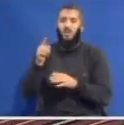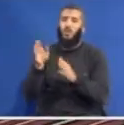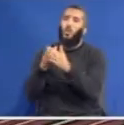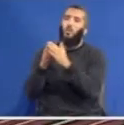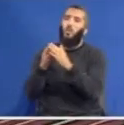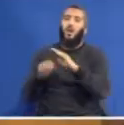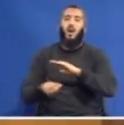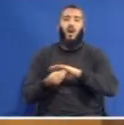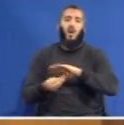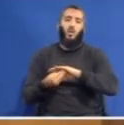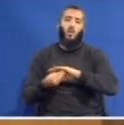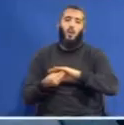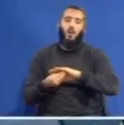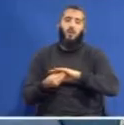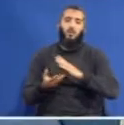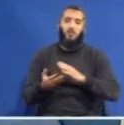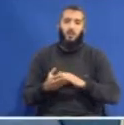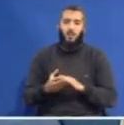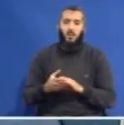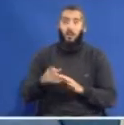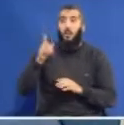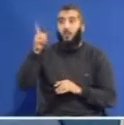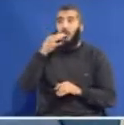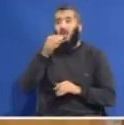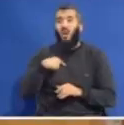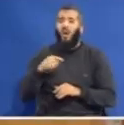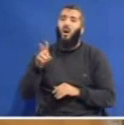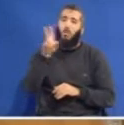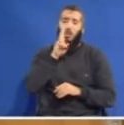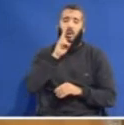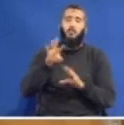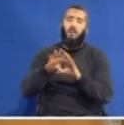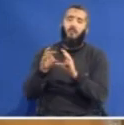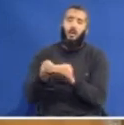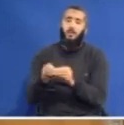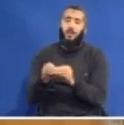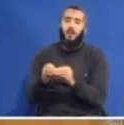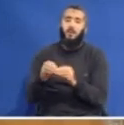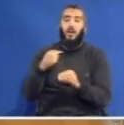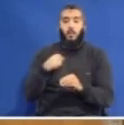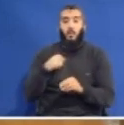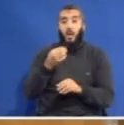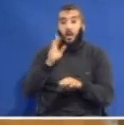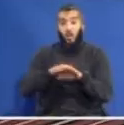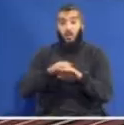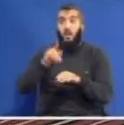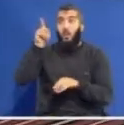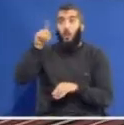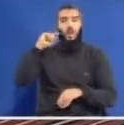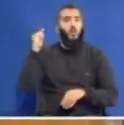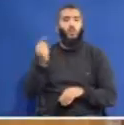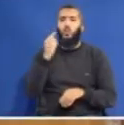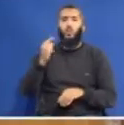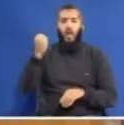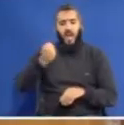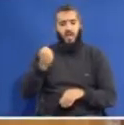على لا يدفع رشوة، وقال لك عندي مشاكل في الدار الزوجة. والله أنا أقول له يعني أثبت على يمينك ولا